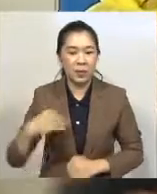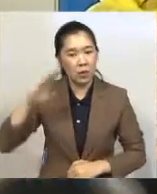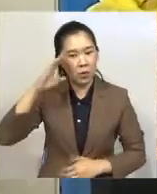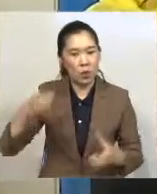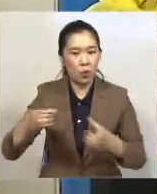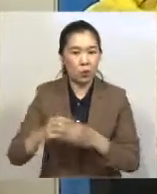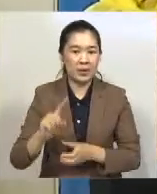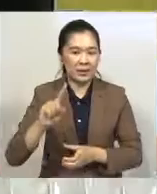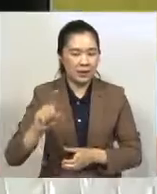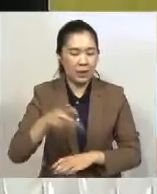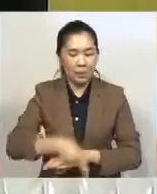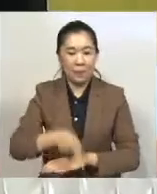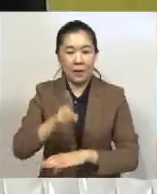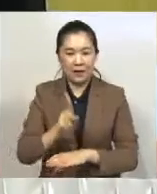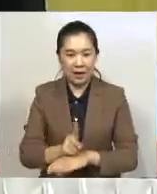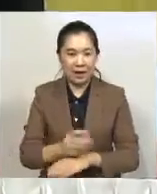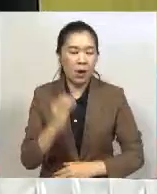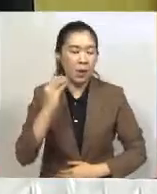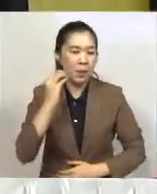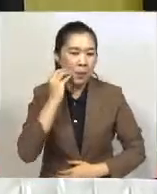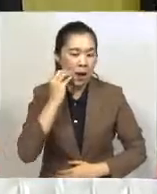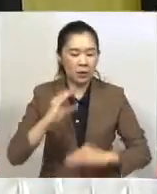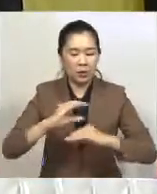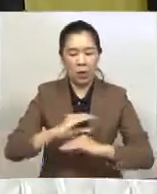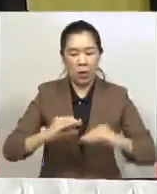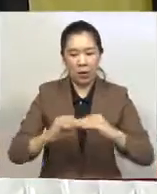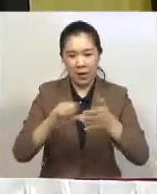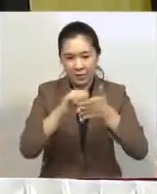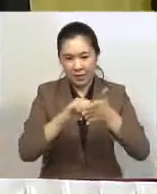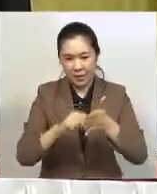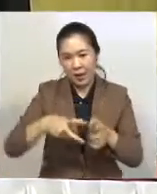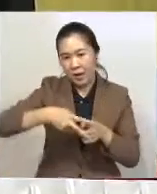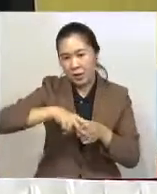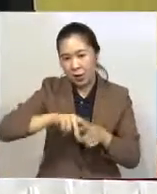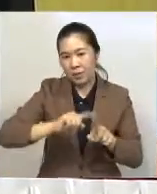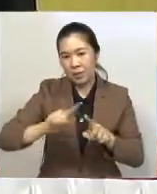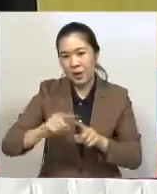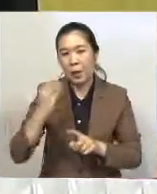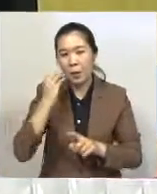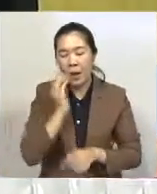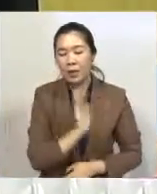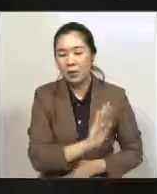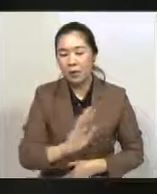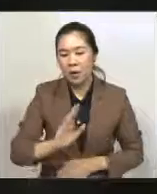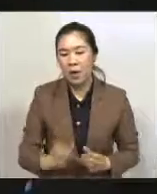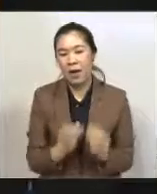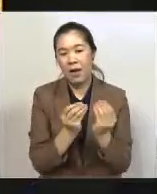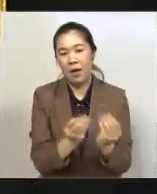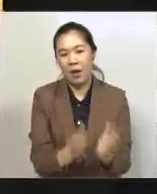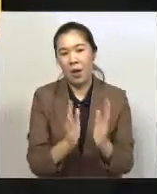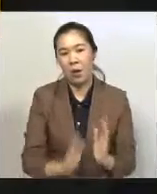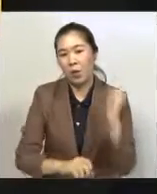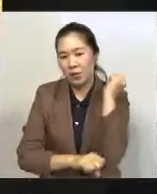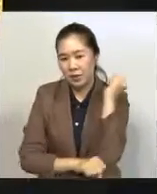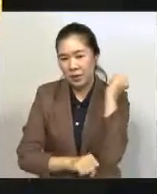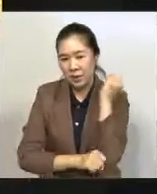1เป็นประธานในพิธีส่งมอบบ้านตามโครงการปรับปรุงซ่อมแซมที่อยู่อาศัยให้ผู้ยากไร้และผู้ด้อยโอกา